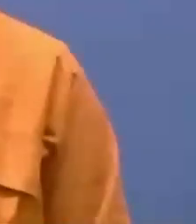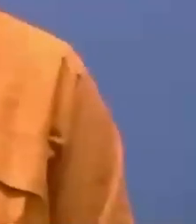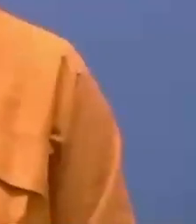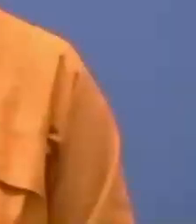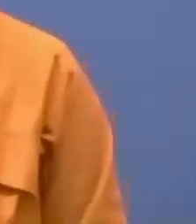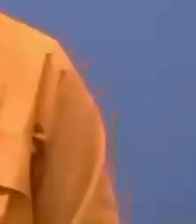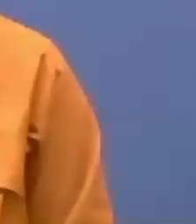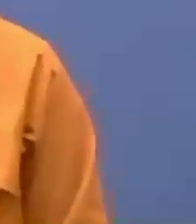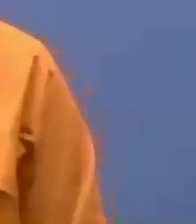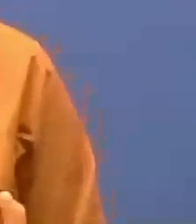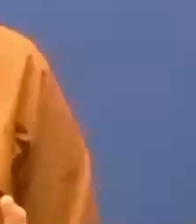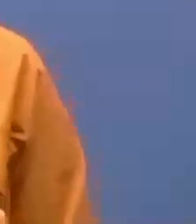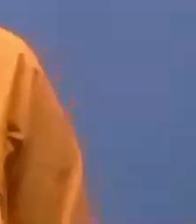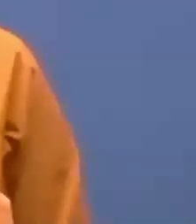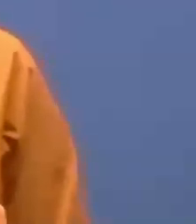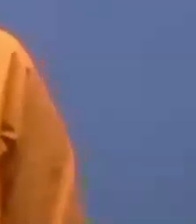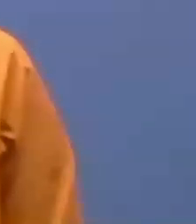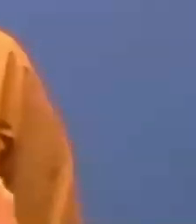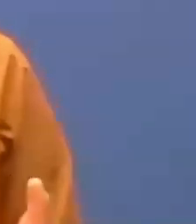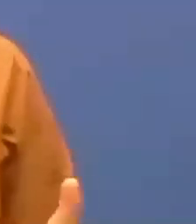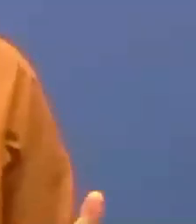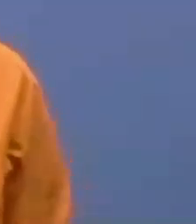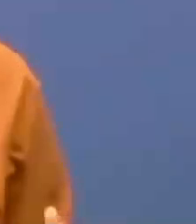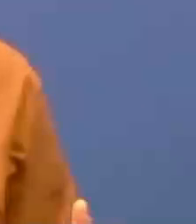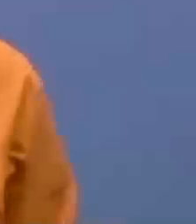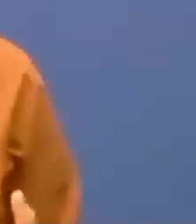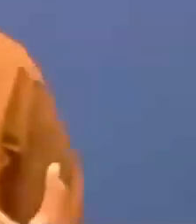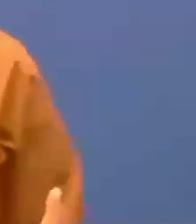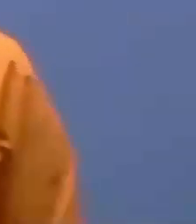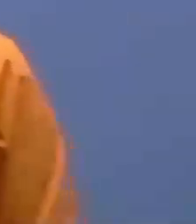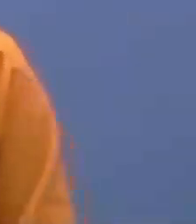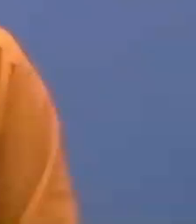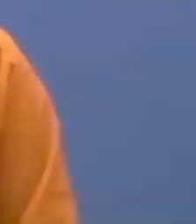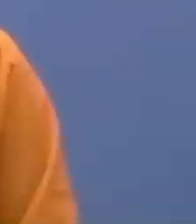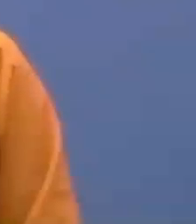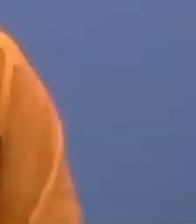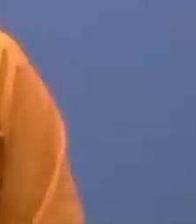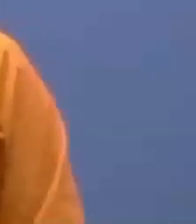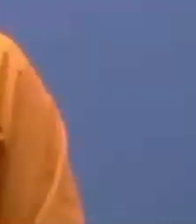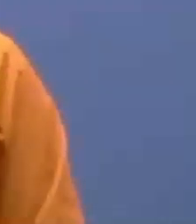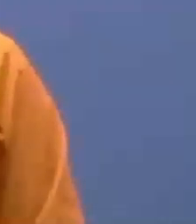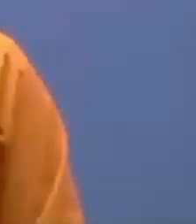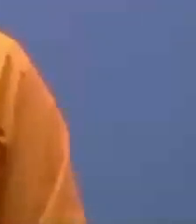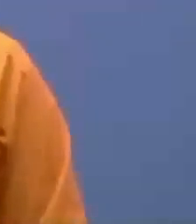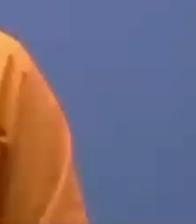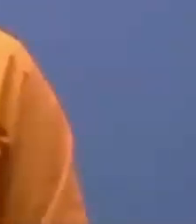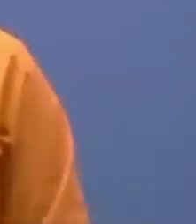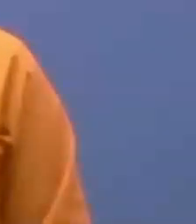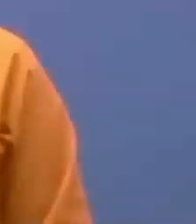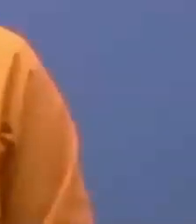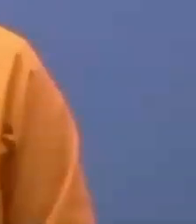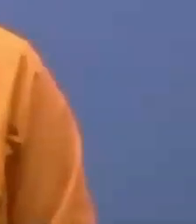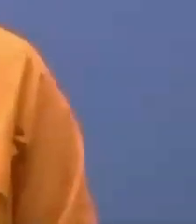情，他不能够明白所有的一切，然而呢，他却能够最终呢